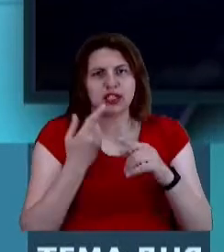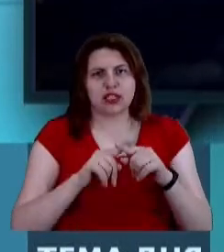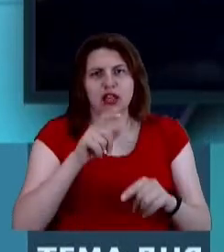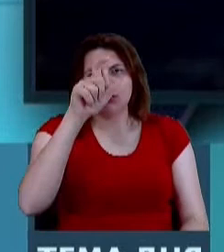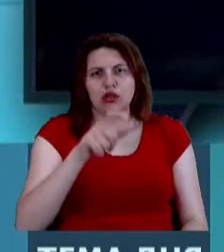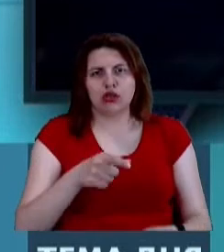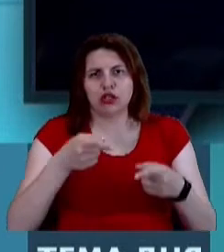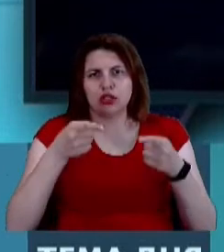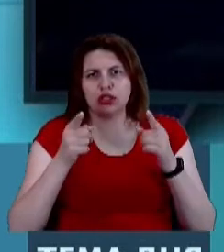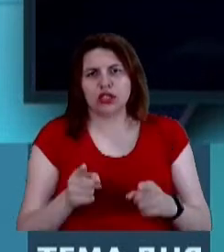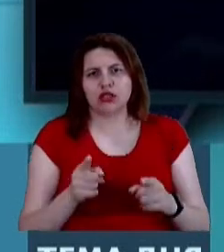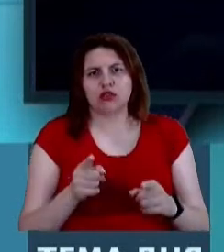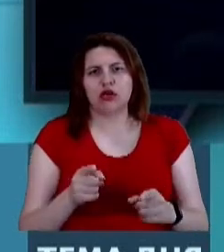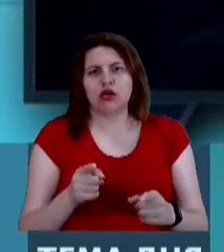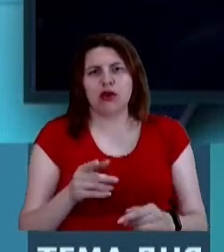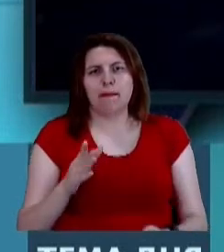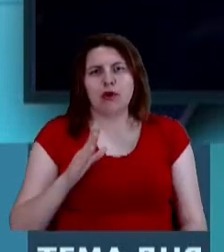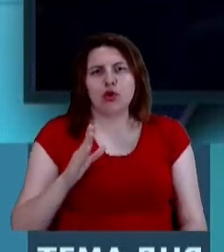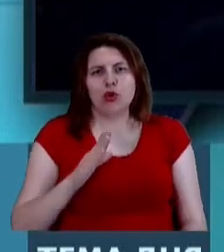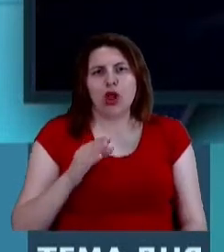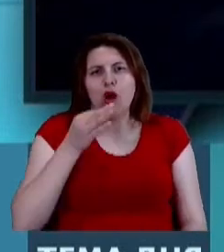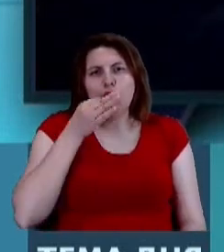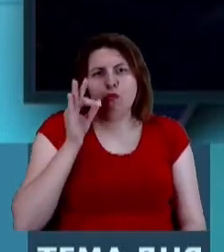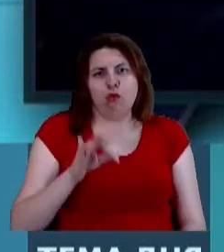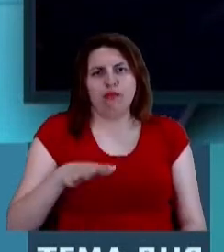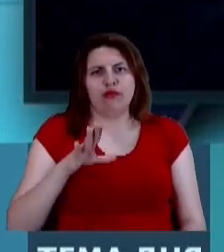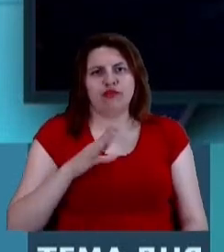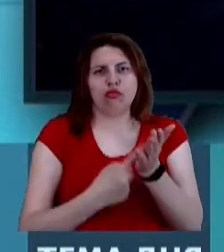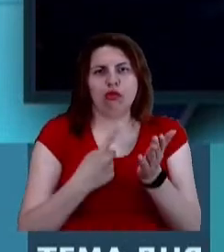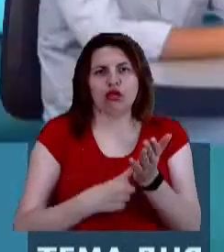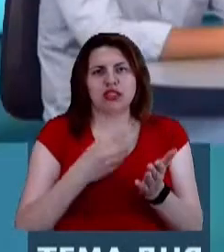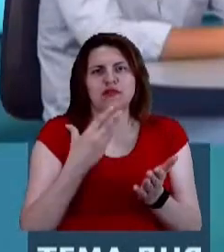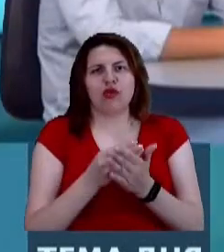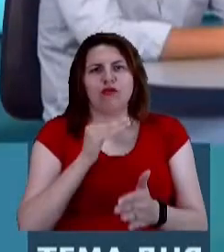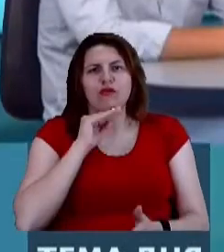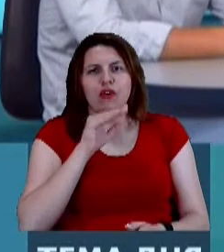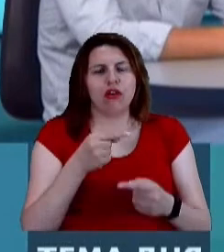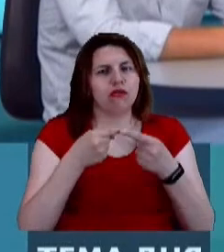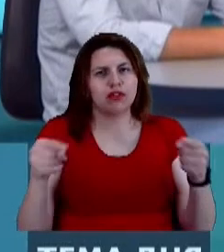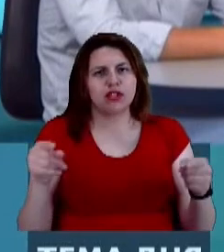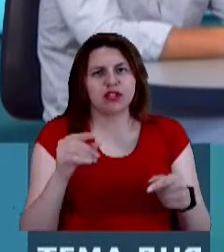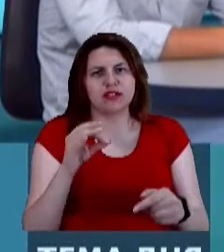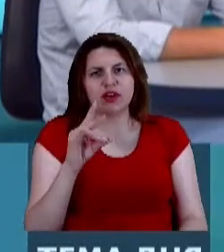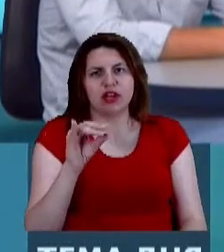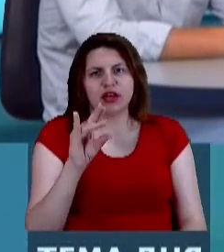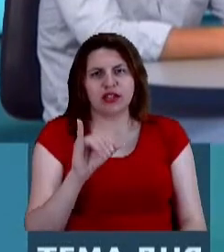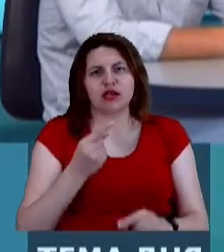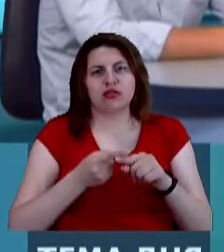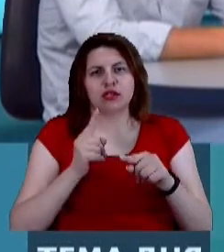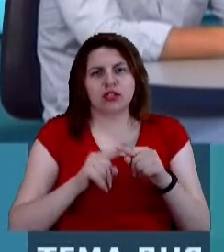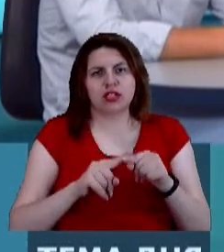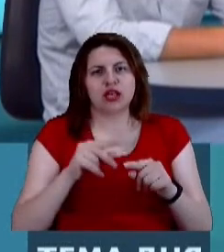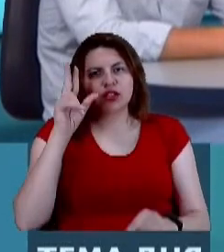дійсно позиціонувала себе і вже довела свою фаховість в тій чи іншій сфері. Перевіряти цифри, які озвучуються в ефірі,